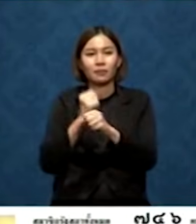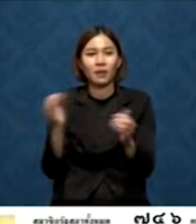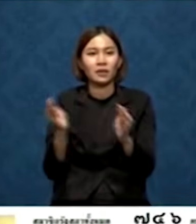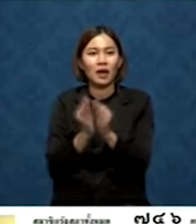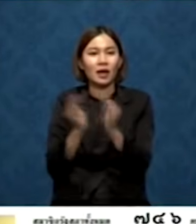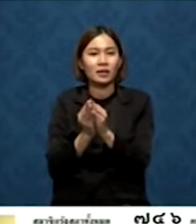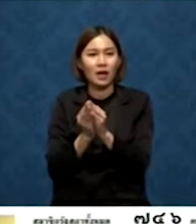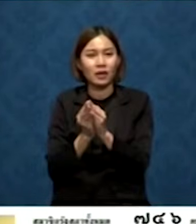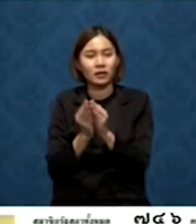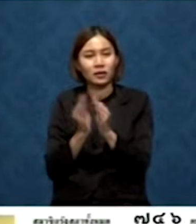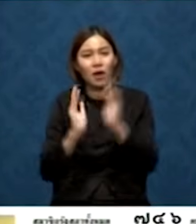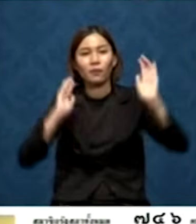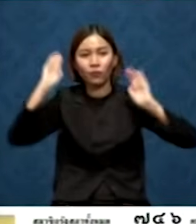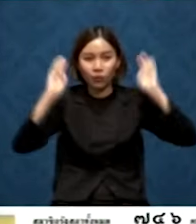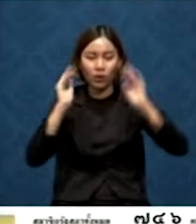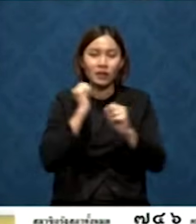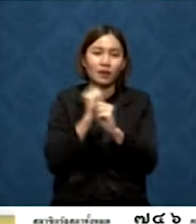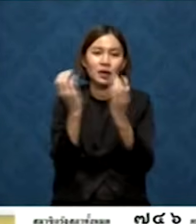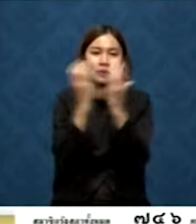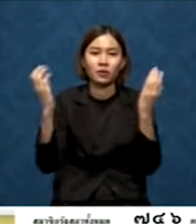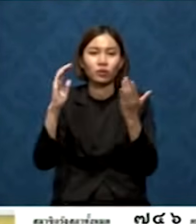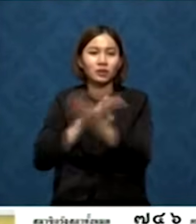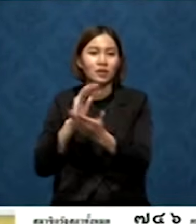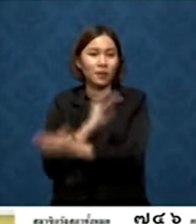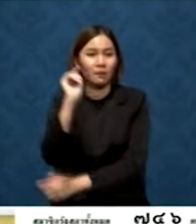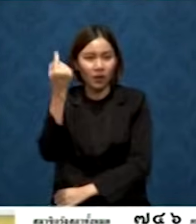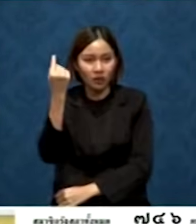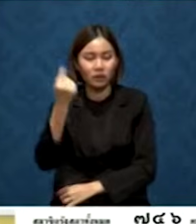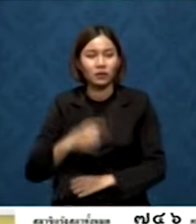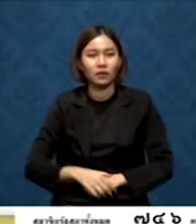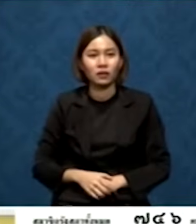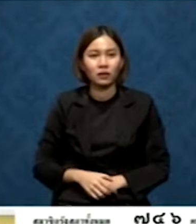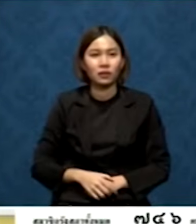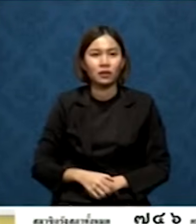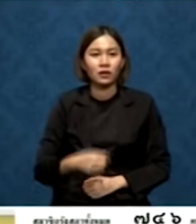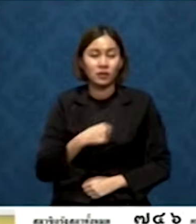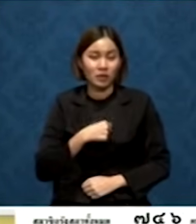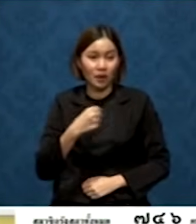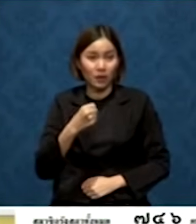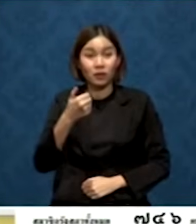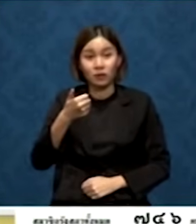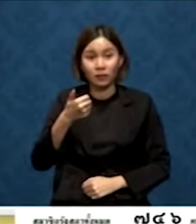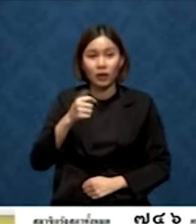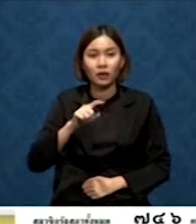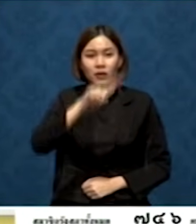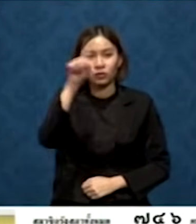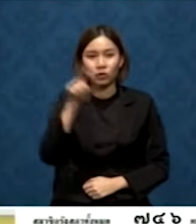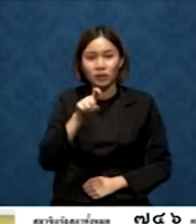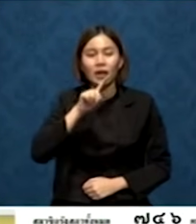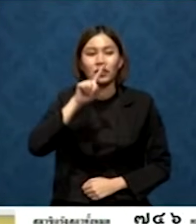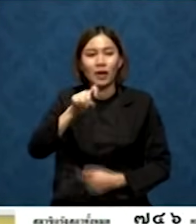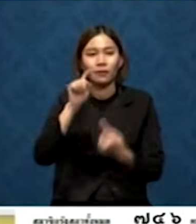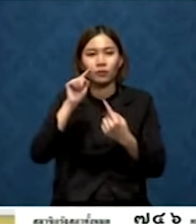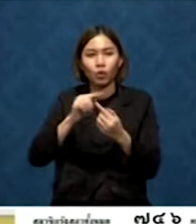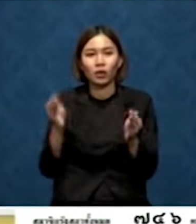และนับหนึ่งสู่การจัดทำรัฐธรรมนูญฉบับใหม่แล้วท่านยืนยันได้ไหมครับว่าคำถามที่ท่านจะใช้ในประชา